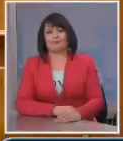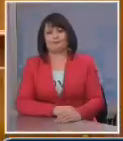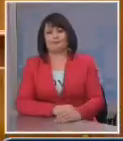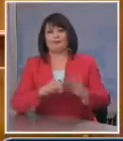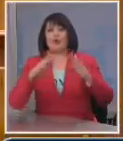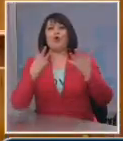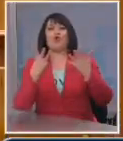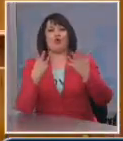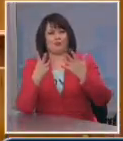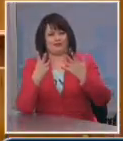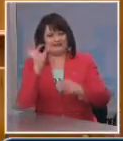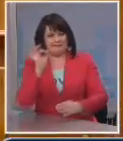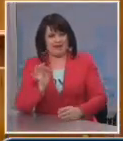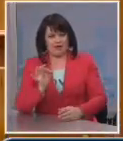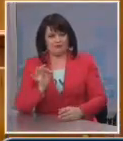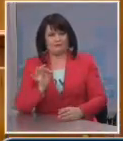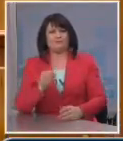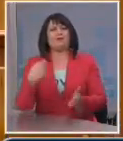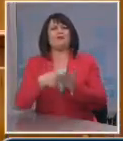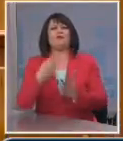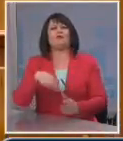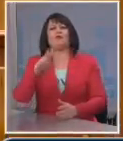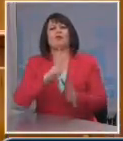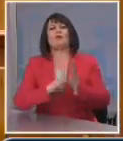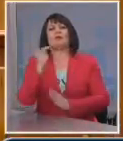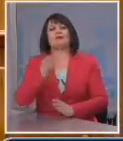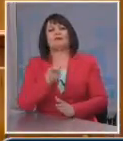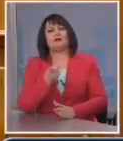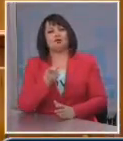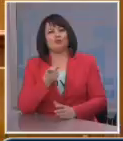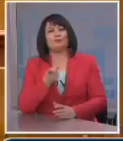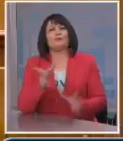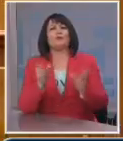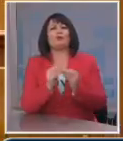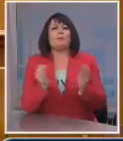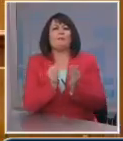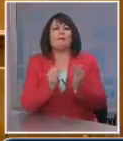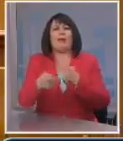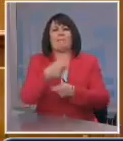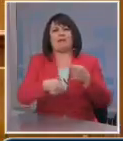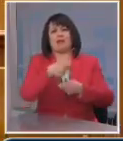Όγδον, αυξάνεται τη φορολόγηση κατά 12% στις